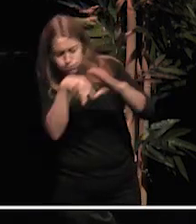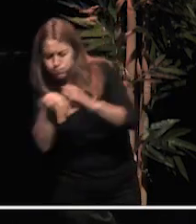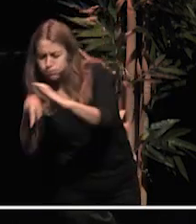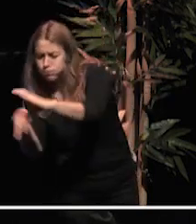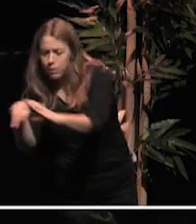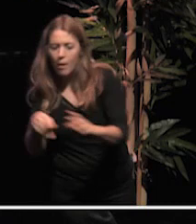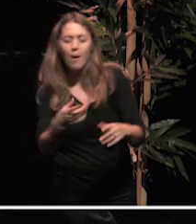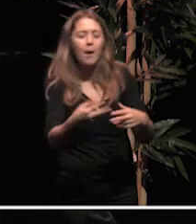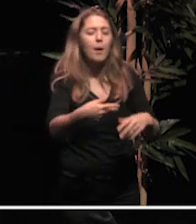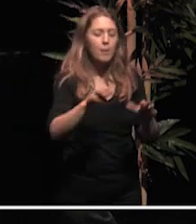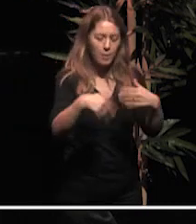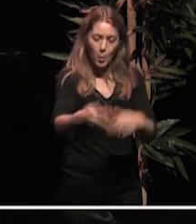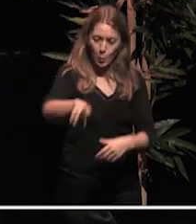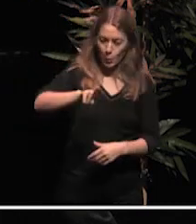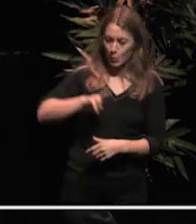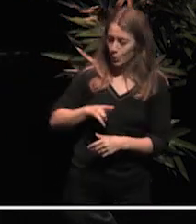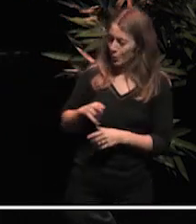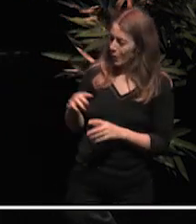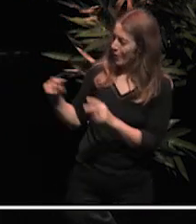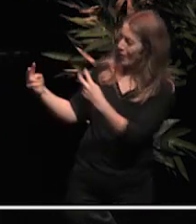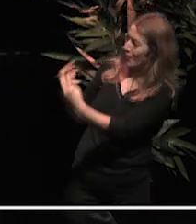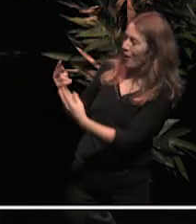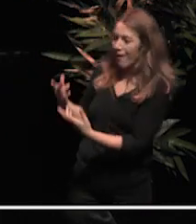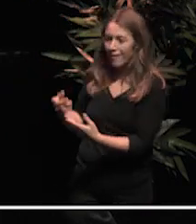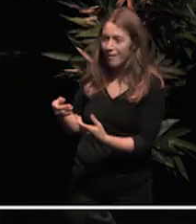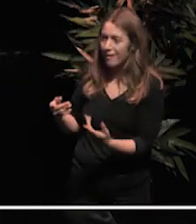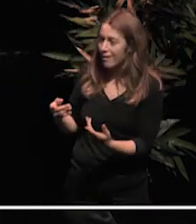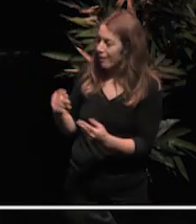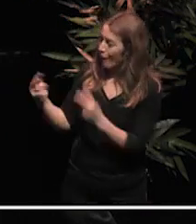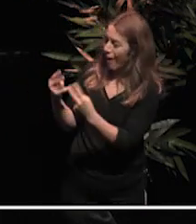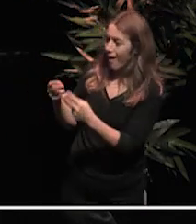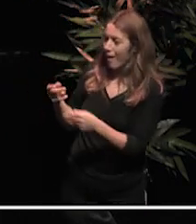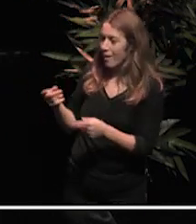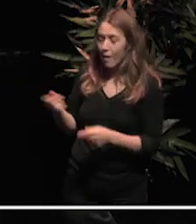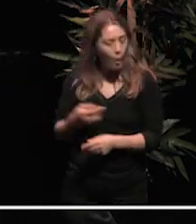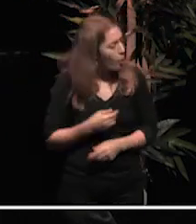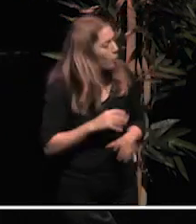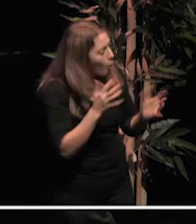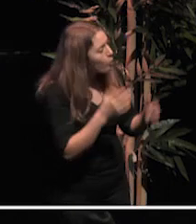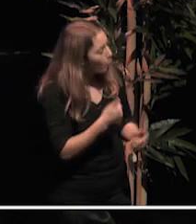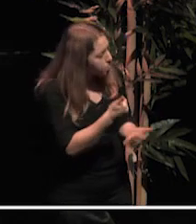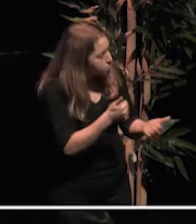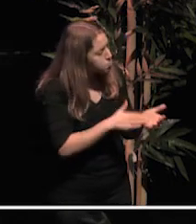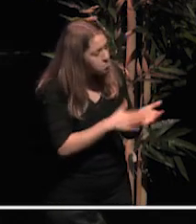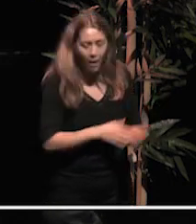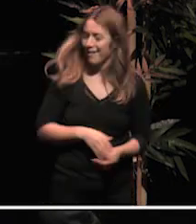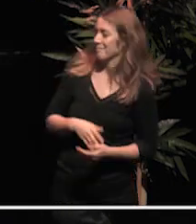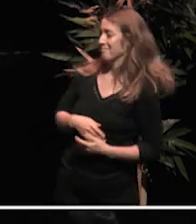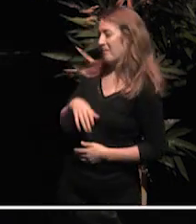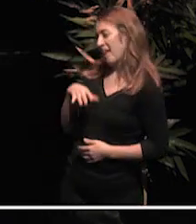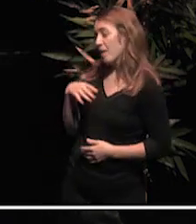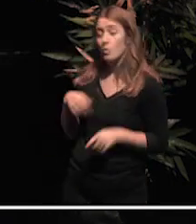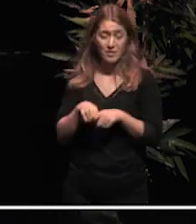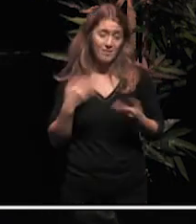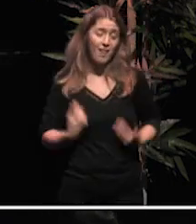les vagues vous font... C'est une récompense de l'œil des autres qui ont dit « t'as pris une belle vague, bravo, continue ». En plus, quand on a 81